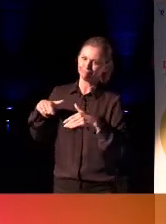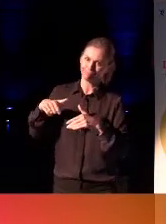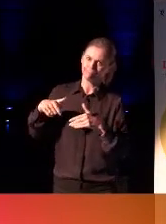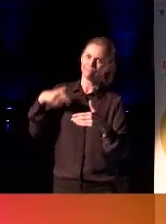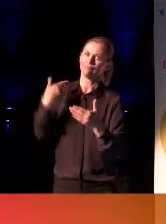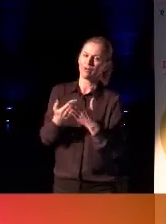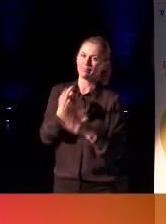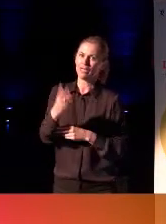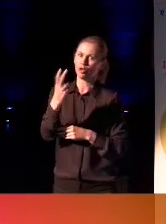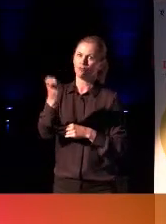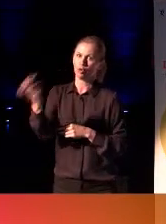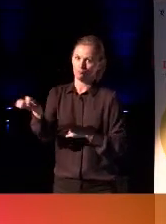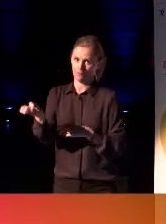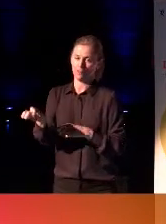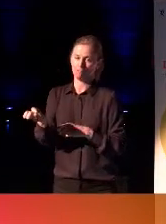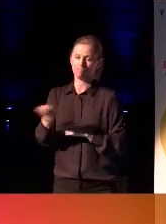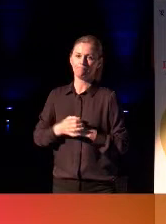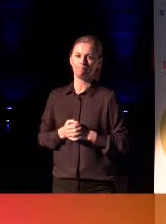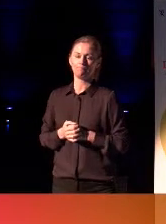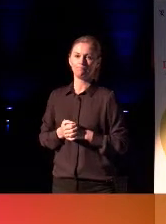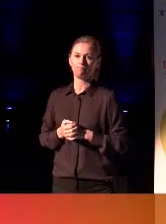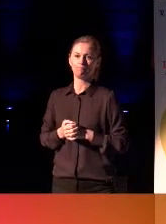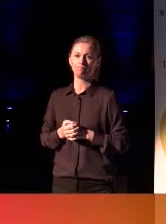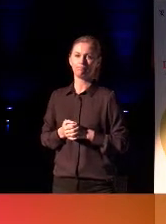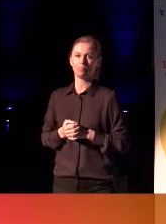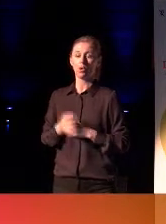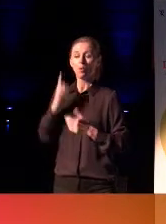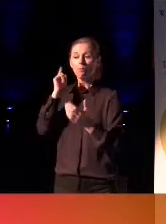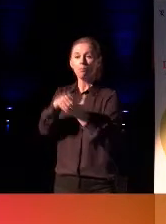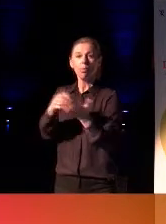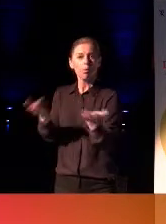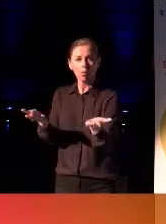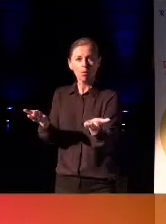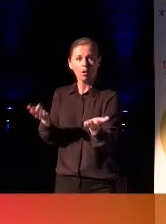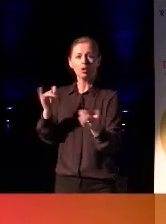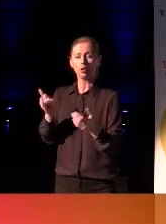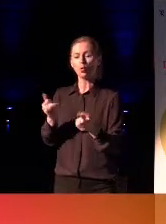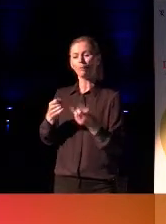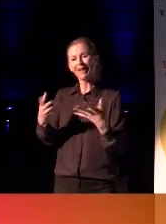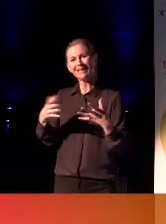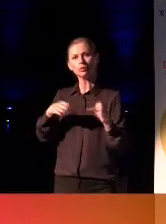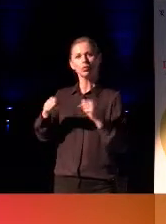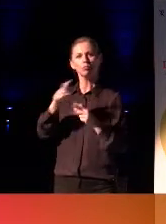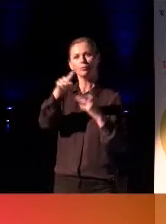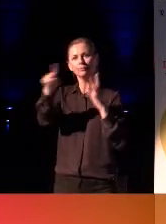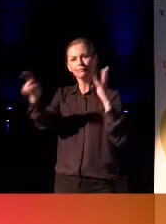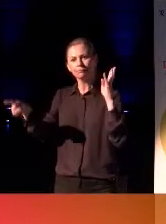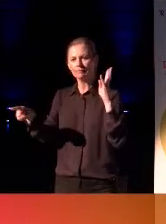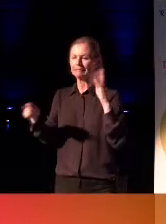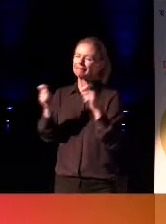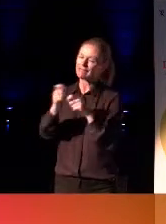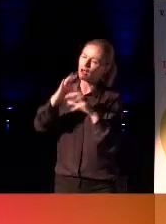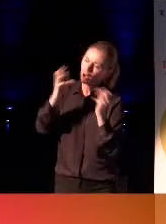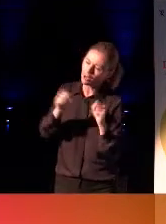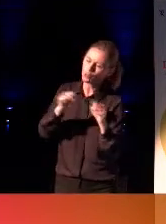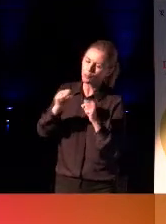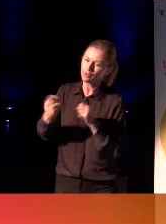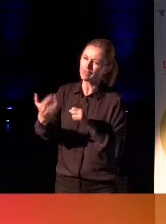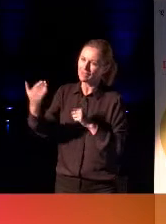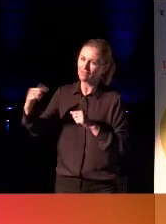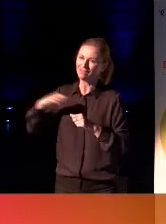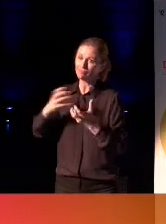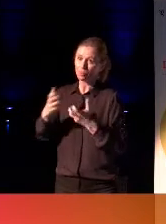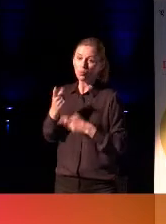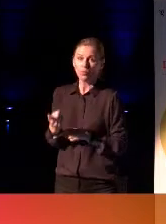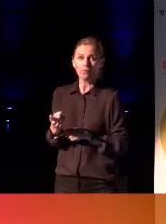mot 2020, hvor vi har som mål at de aller fleste kommunene, vi skal si alle kommunene som har behov